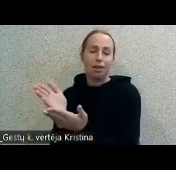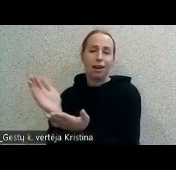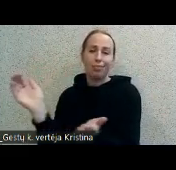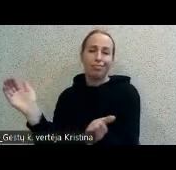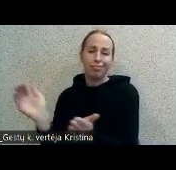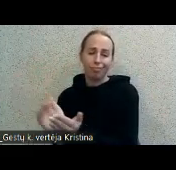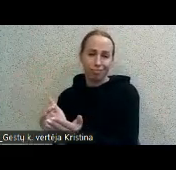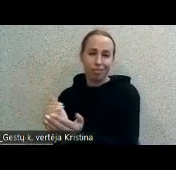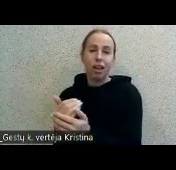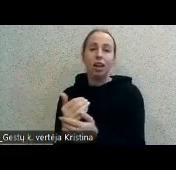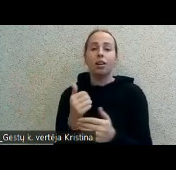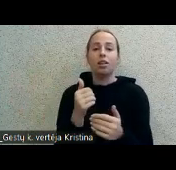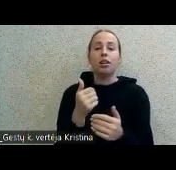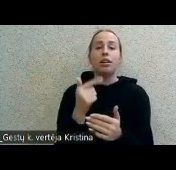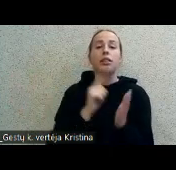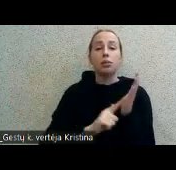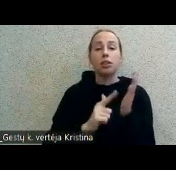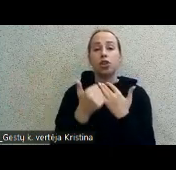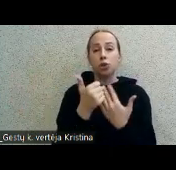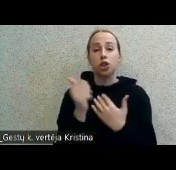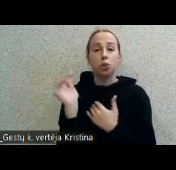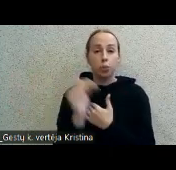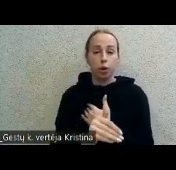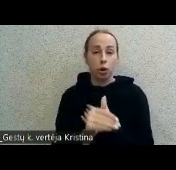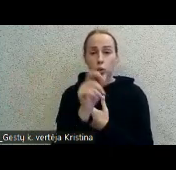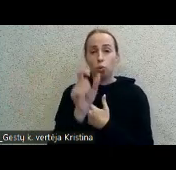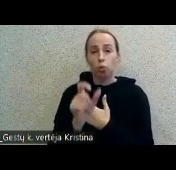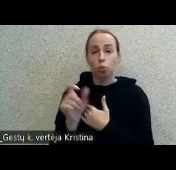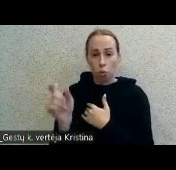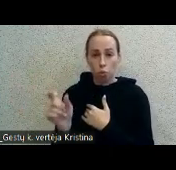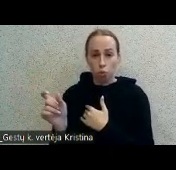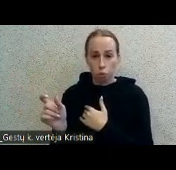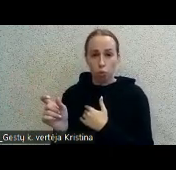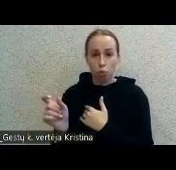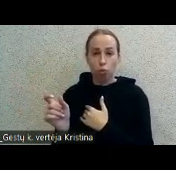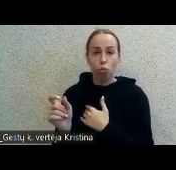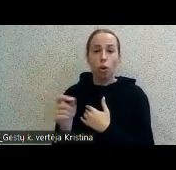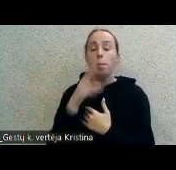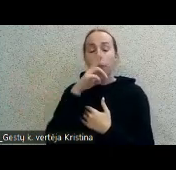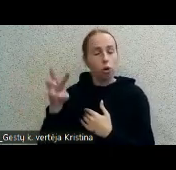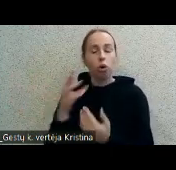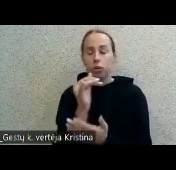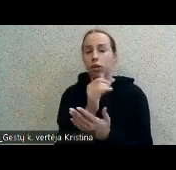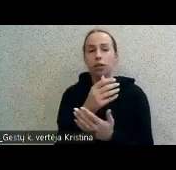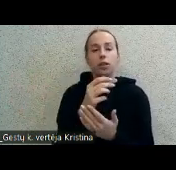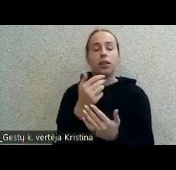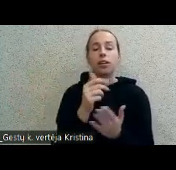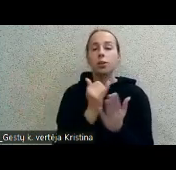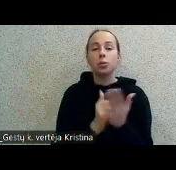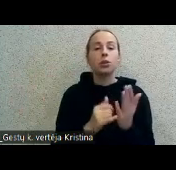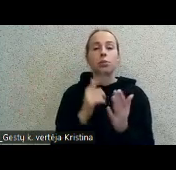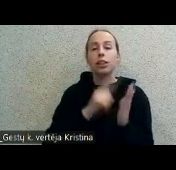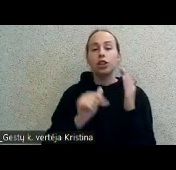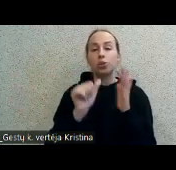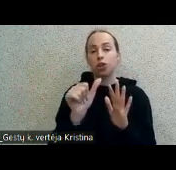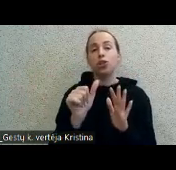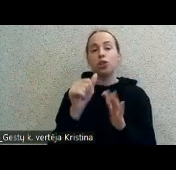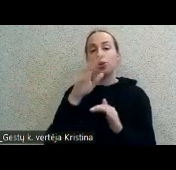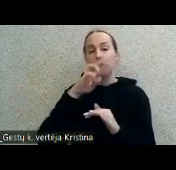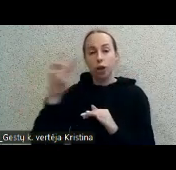76 milijonai žmonių Jungtinėje karalystėje, štai kiek, ir turime tik 4000 bibliotekų, ką tai sako? Tai yra